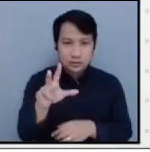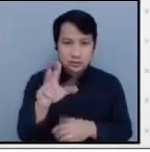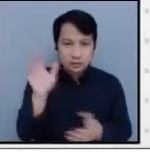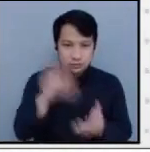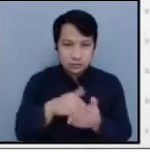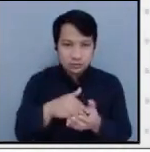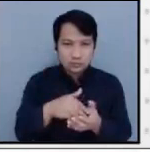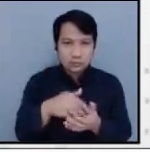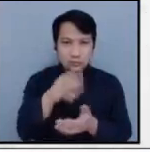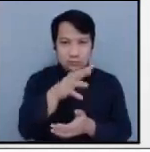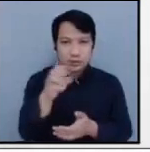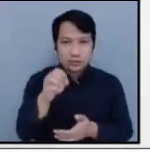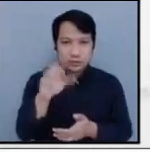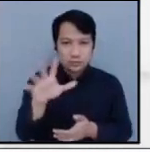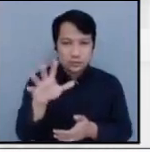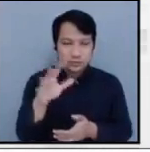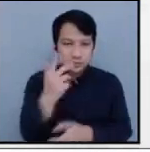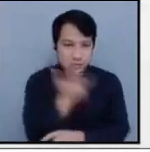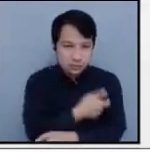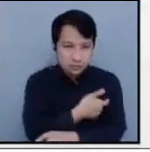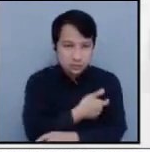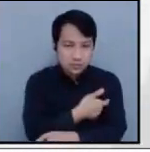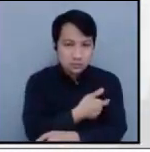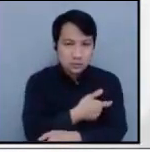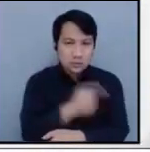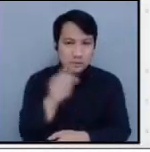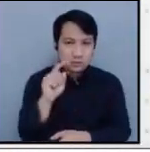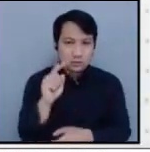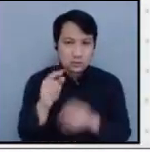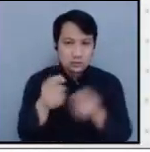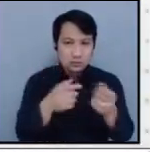121,405 na ang naturukan ng bakuna,